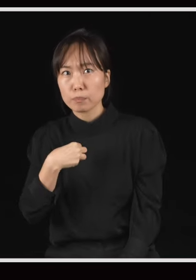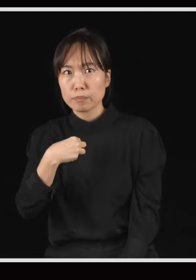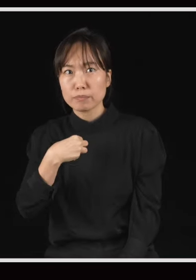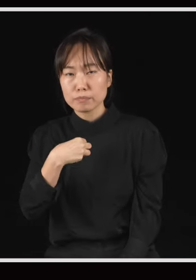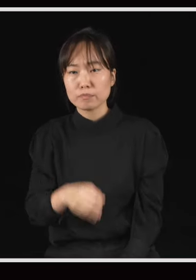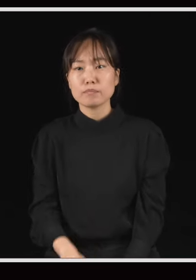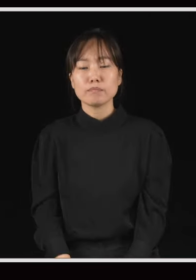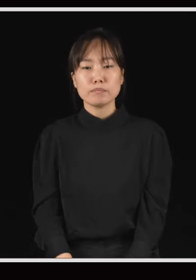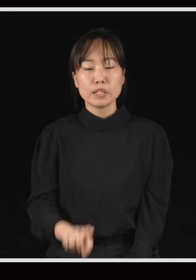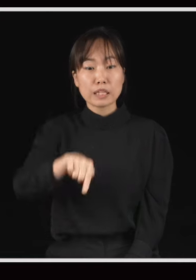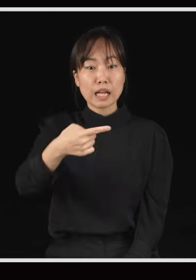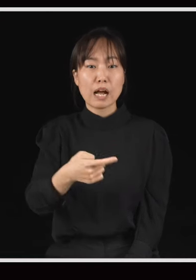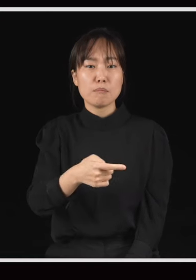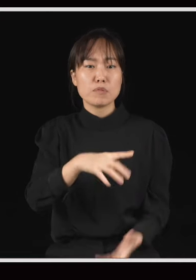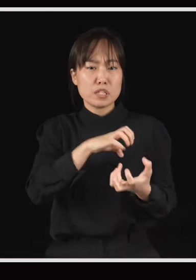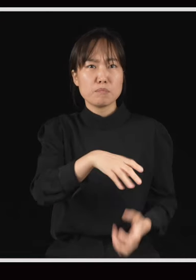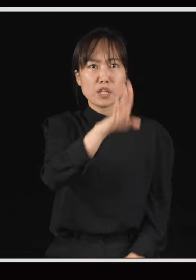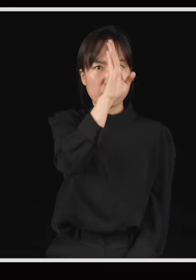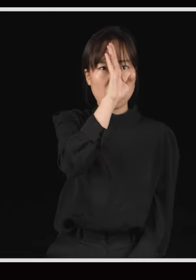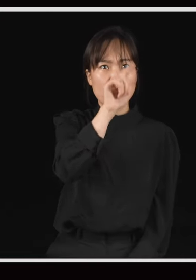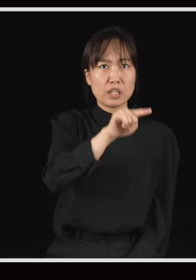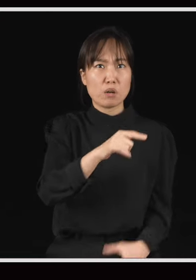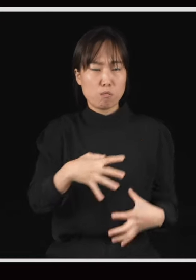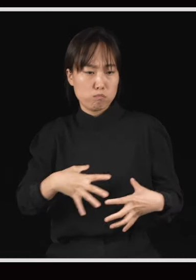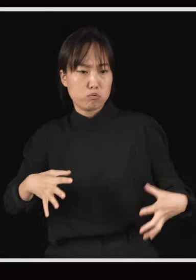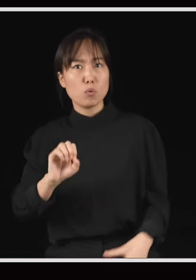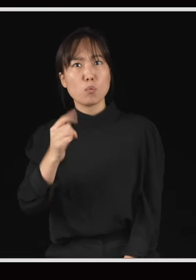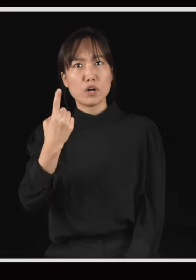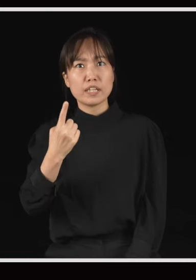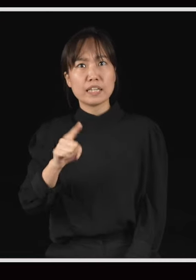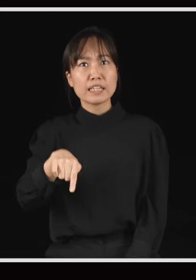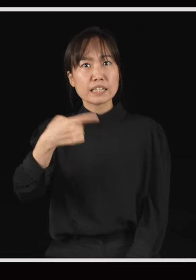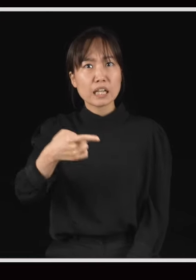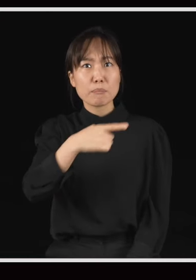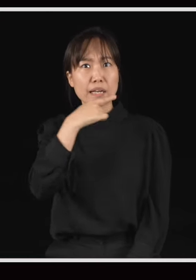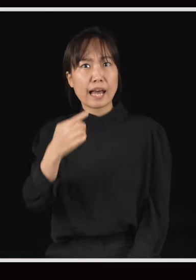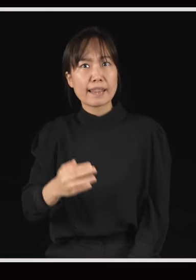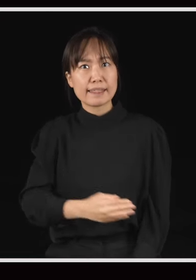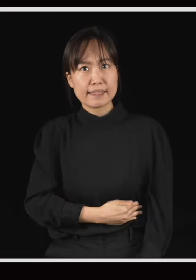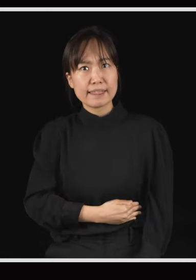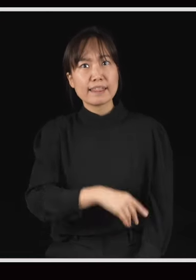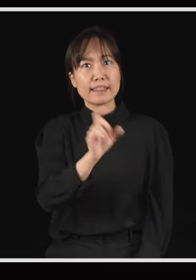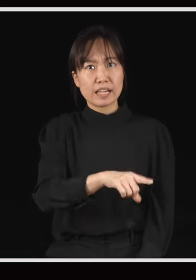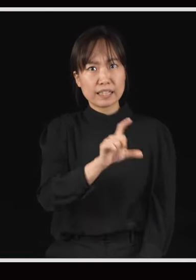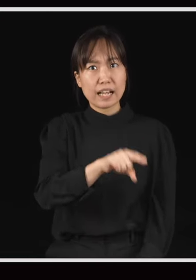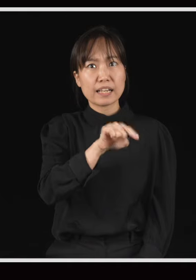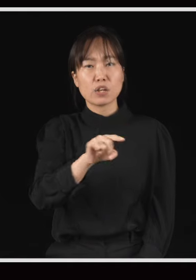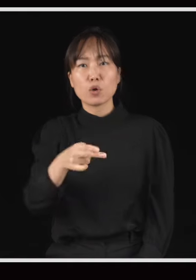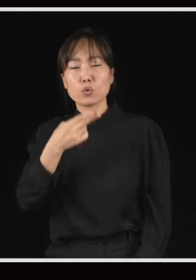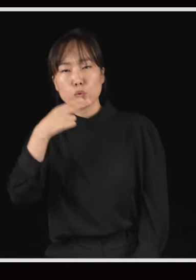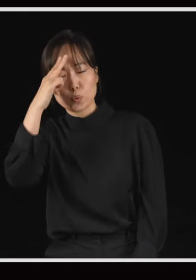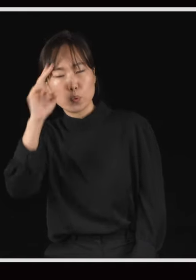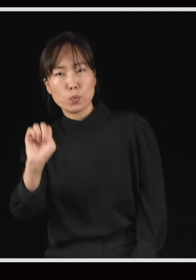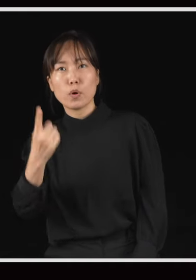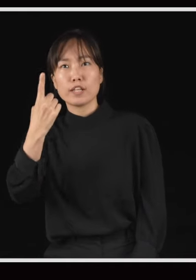중독. 그다음에 심장 질환이죠. 비만에 의한 거죠, 대부분. 그다음 만성 간질환 및 강경변, 음주